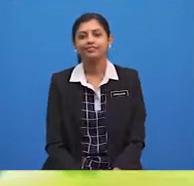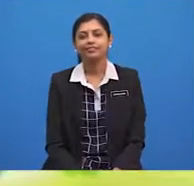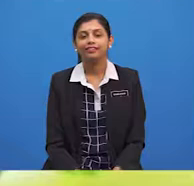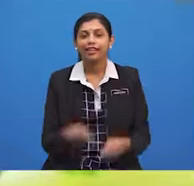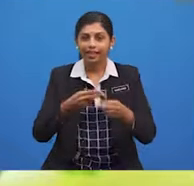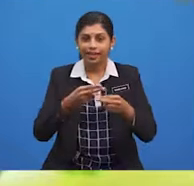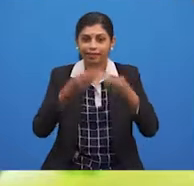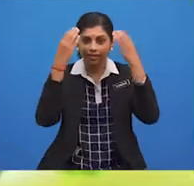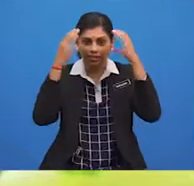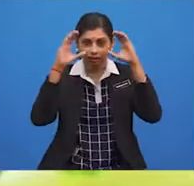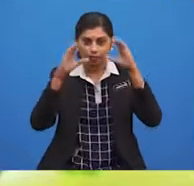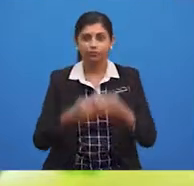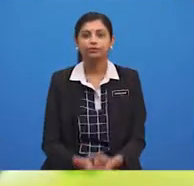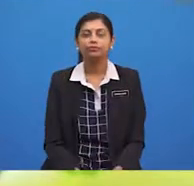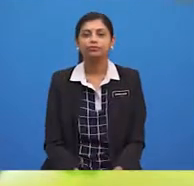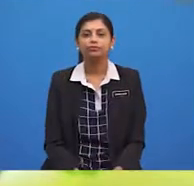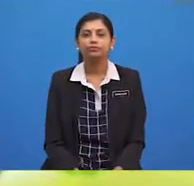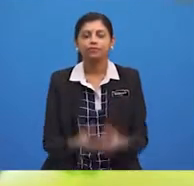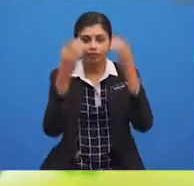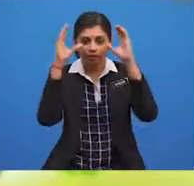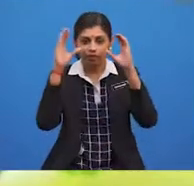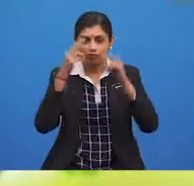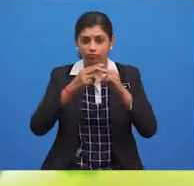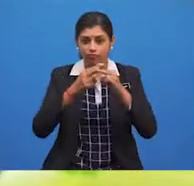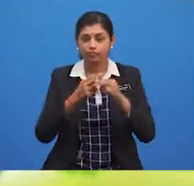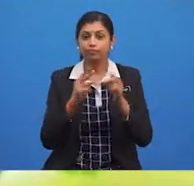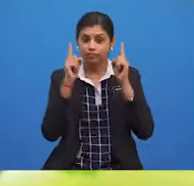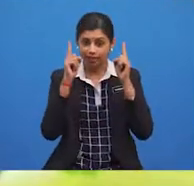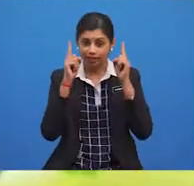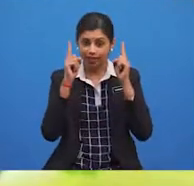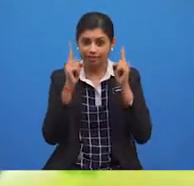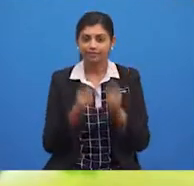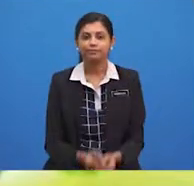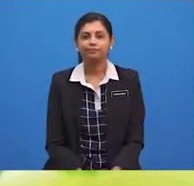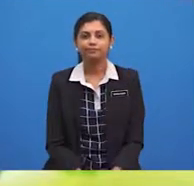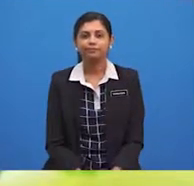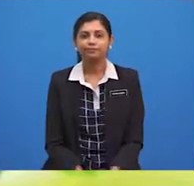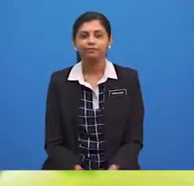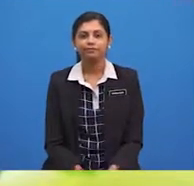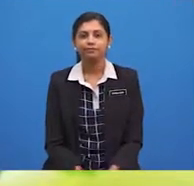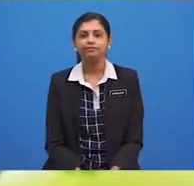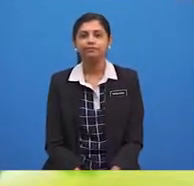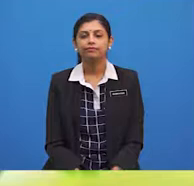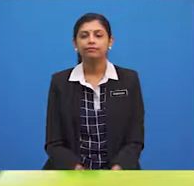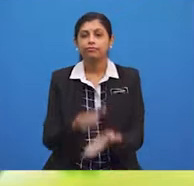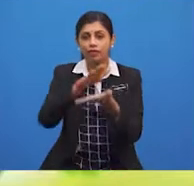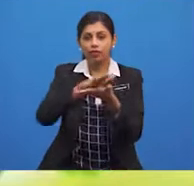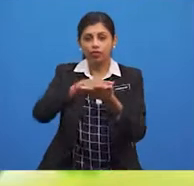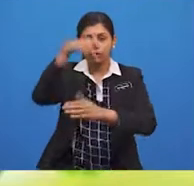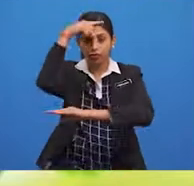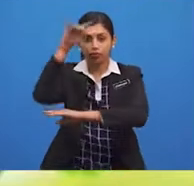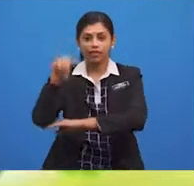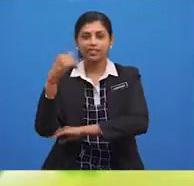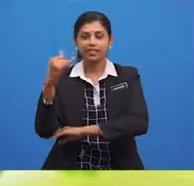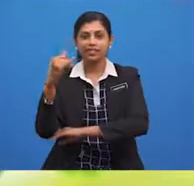Nama cikgu ialah Cikgu Nadia Fatin Nur binti Cik Nasir dari SMK